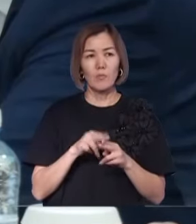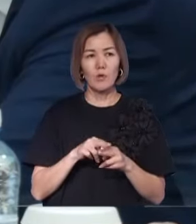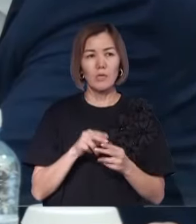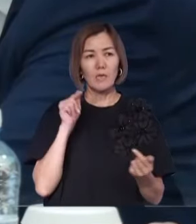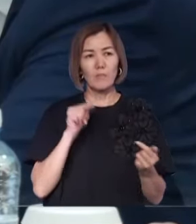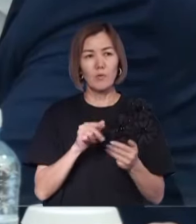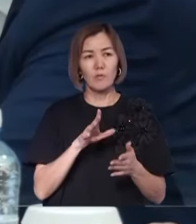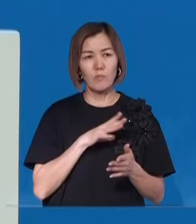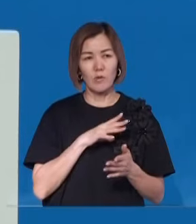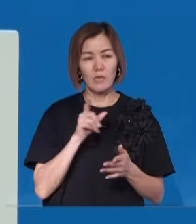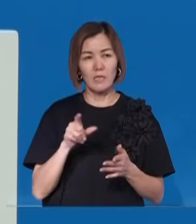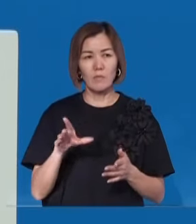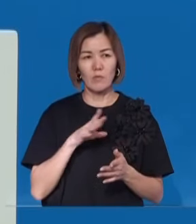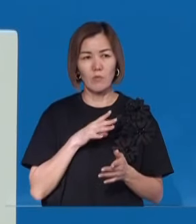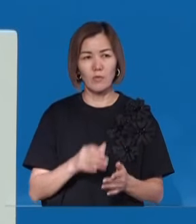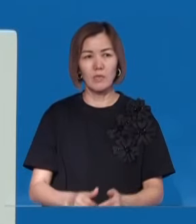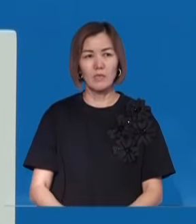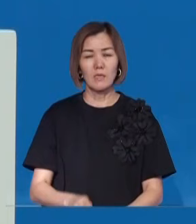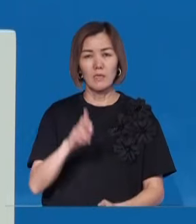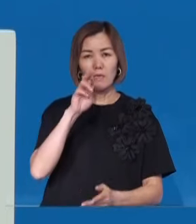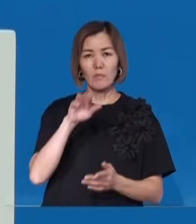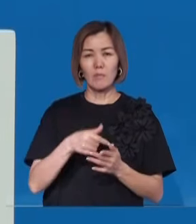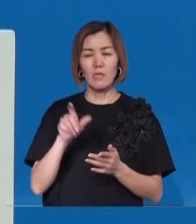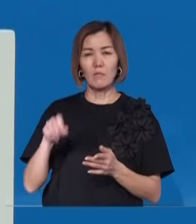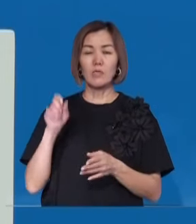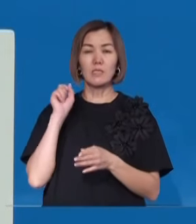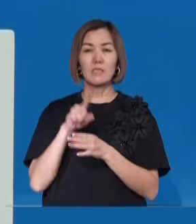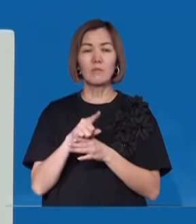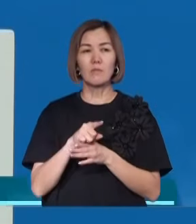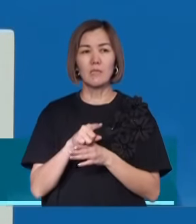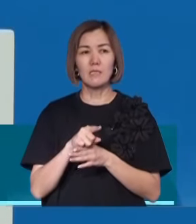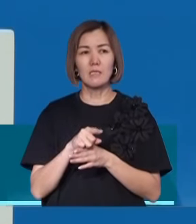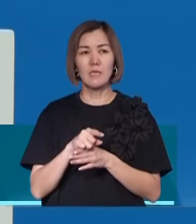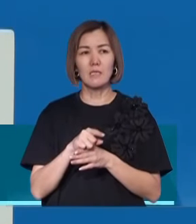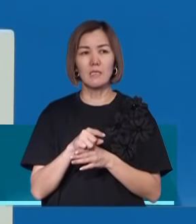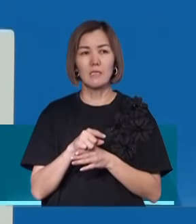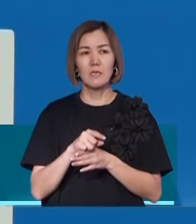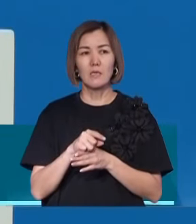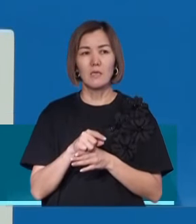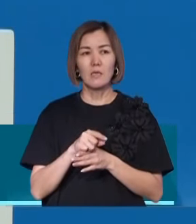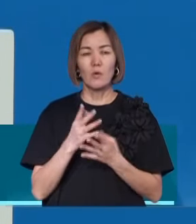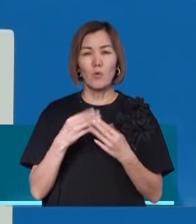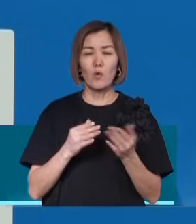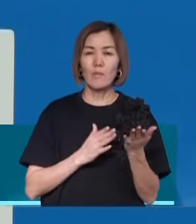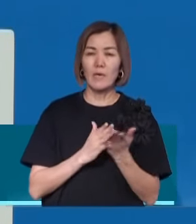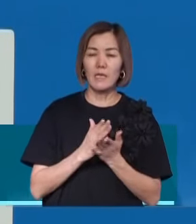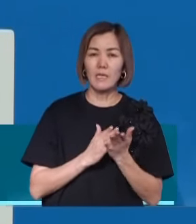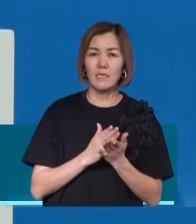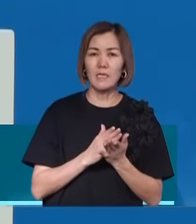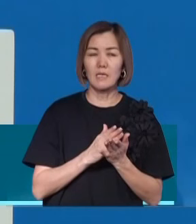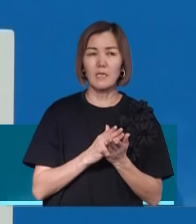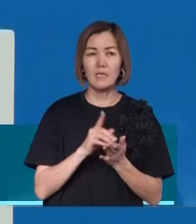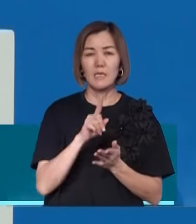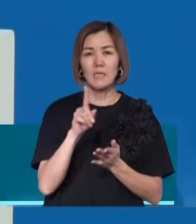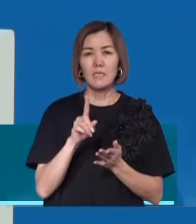қарсылық білдіргендер болды. Мемлекет басшысының тапсырмасына сәйкес мемлекет және қоғам қайраткері Заманбек Нұрқаділовтің 80